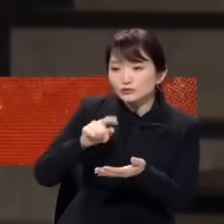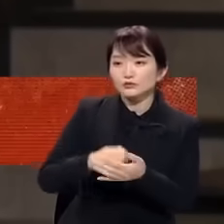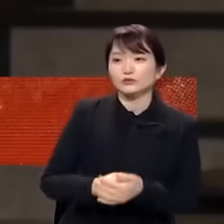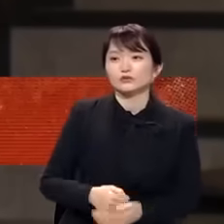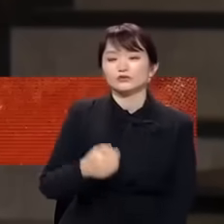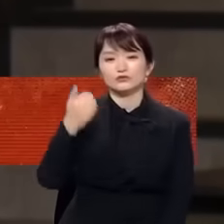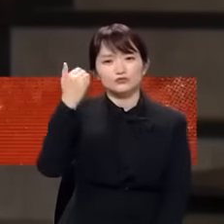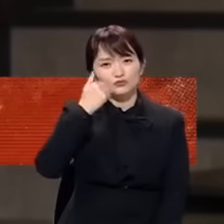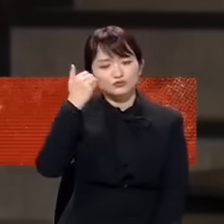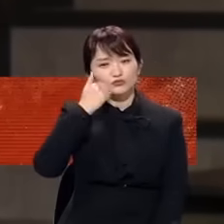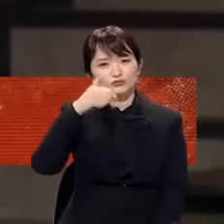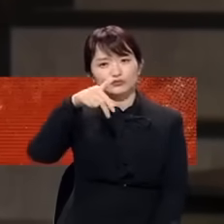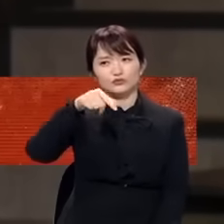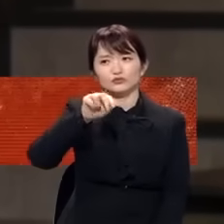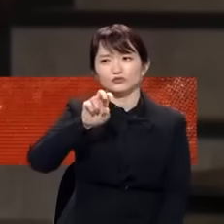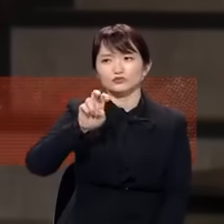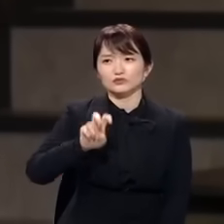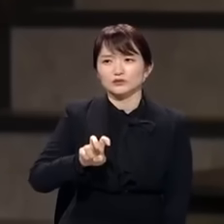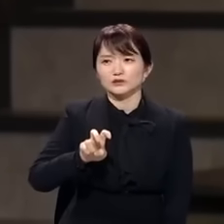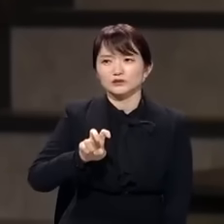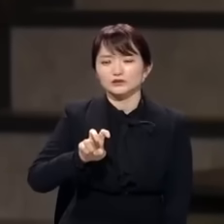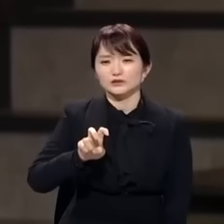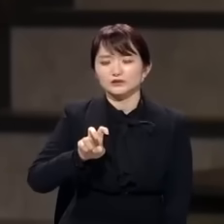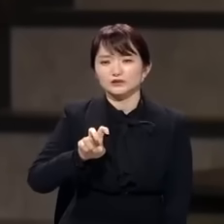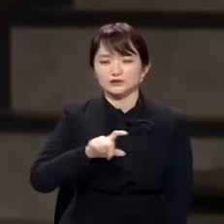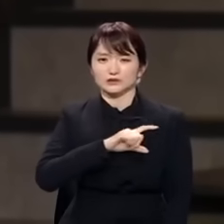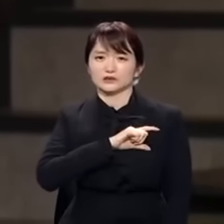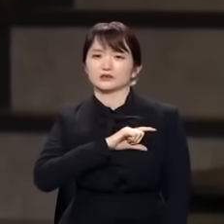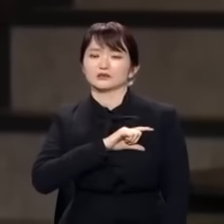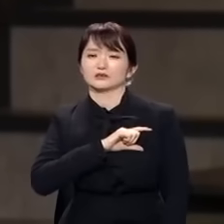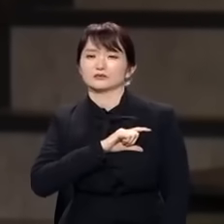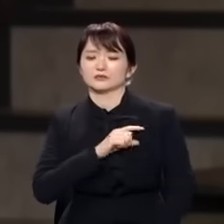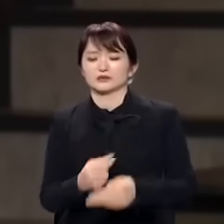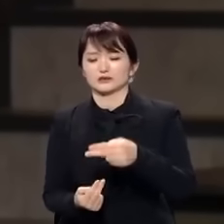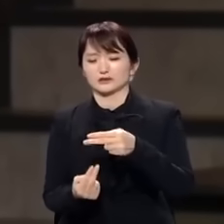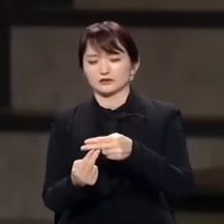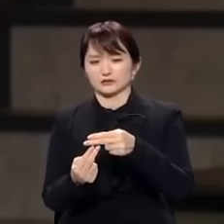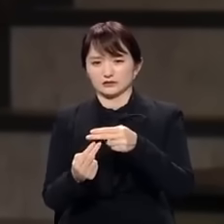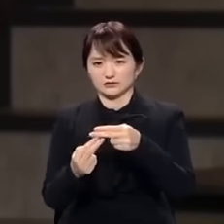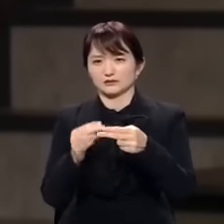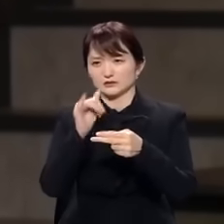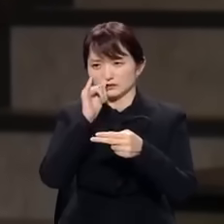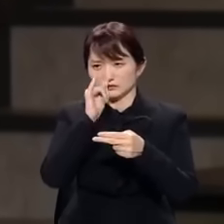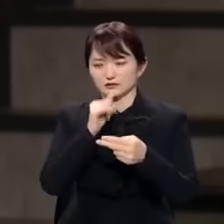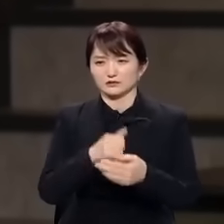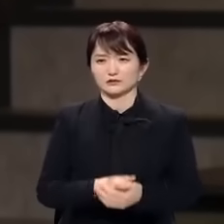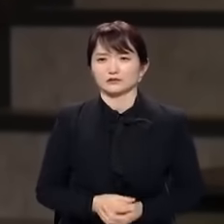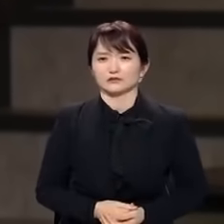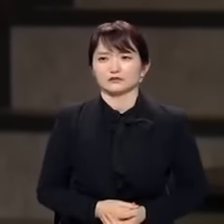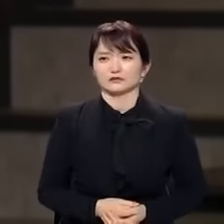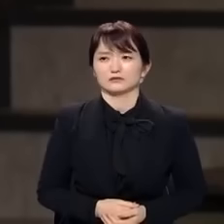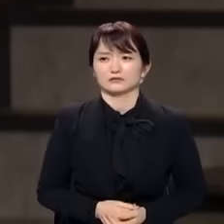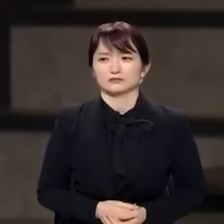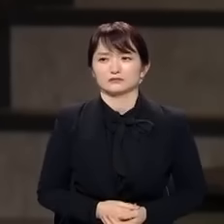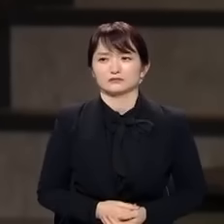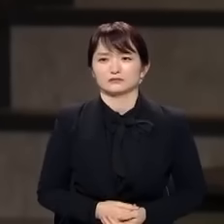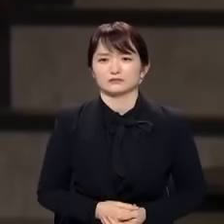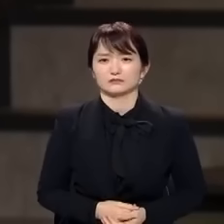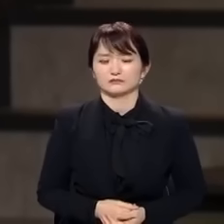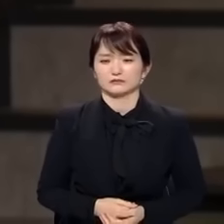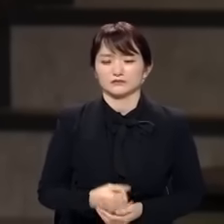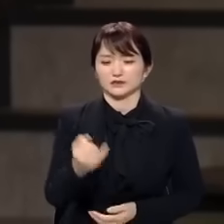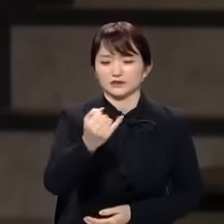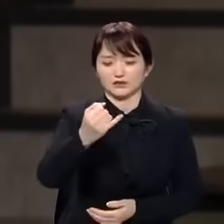누구누구 주임이라고 하는 아주 생뚱맞은 그런 이름으로 저장이 돼 있어서 그쪽에서 이제 그 문자를 갖다 그렇게 보낸